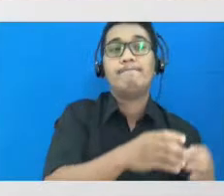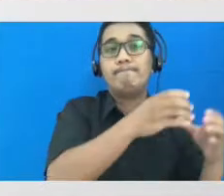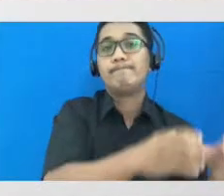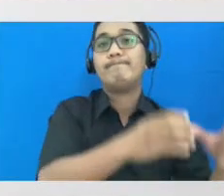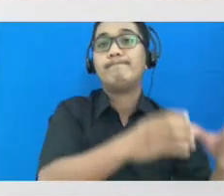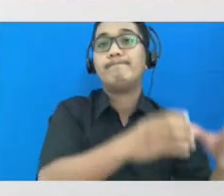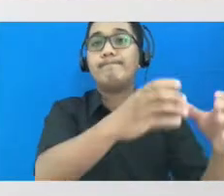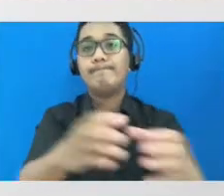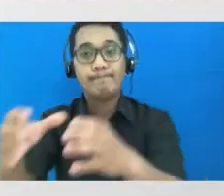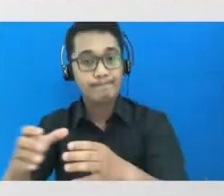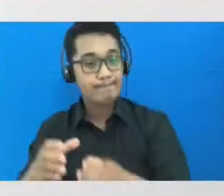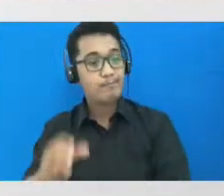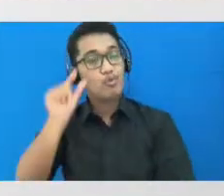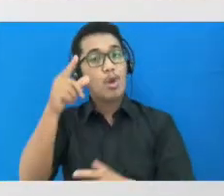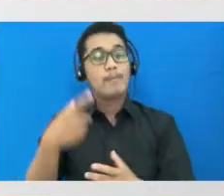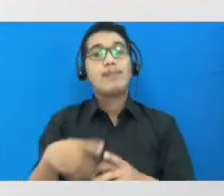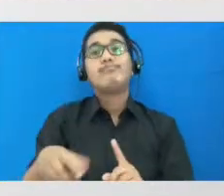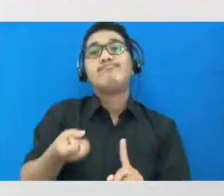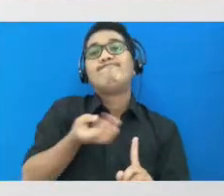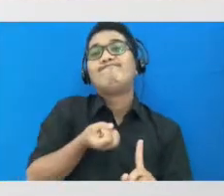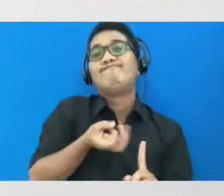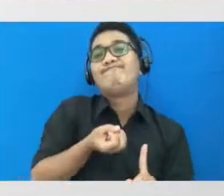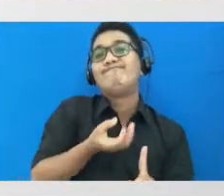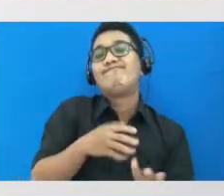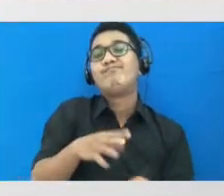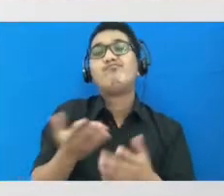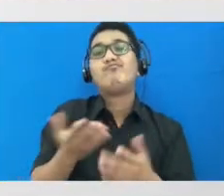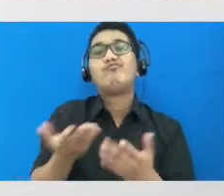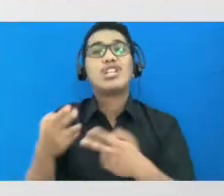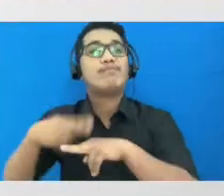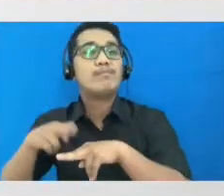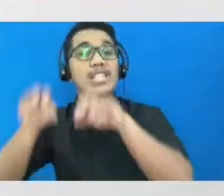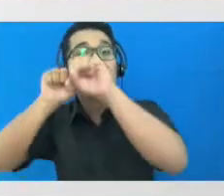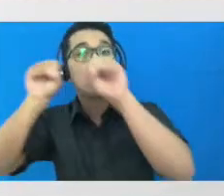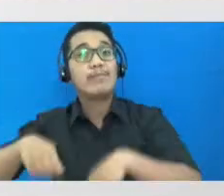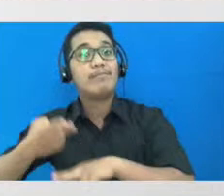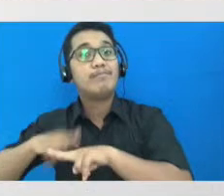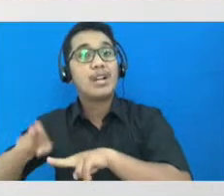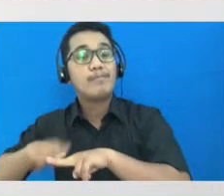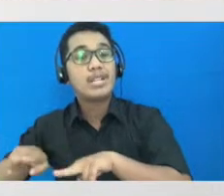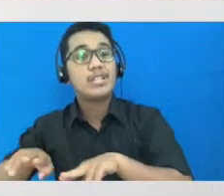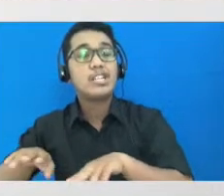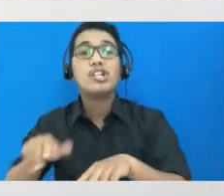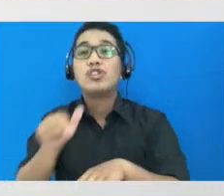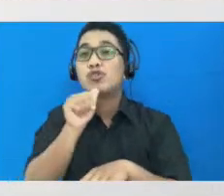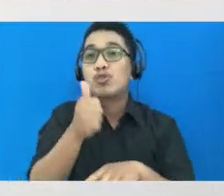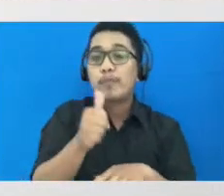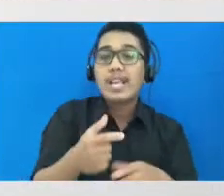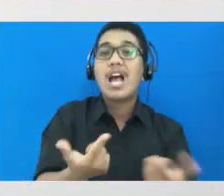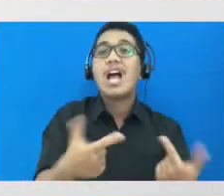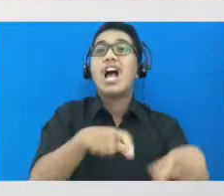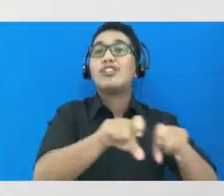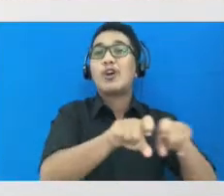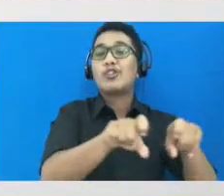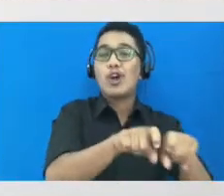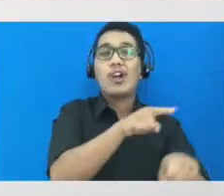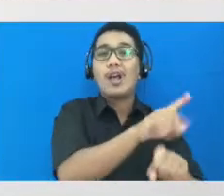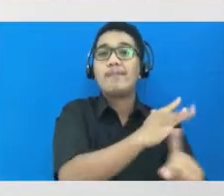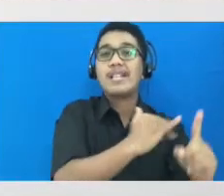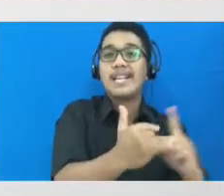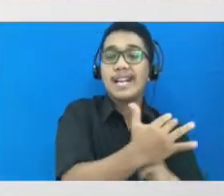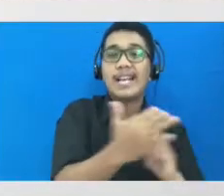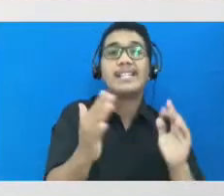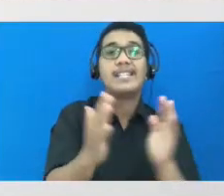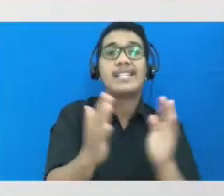kepentingan untuk memberikan masukan, untuk memperbaiki sistem dan juga checks and balance antara user dan juga